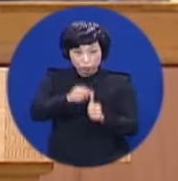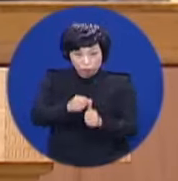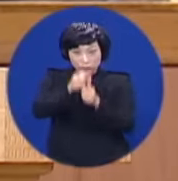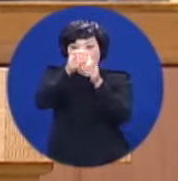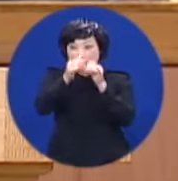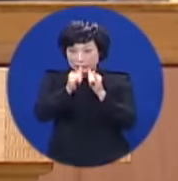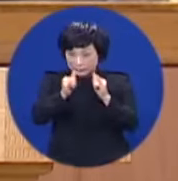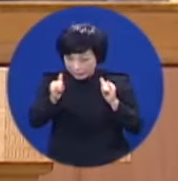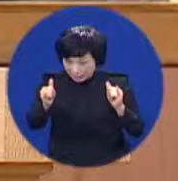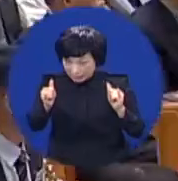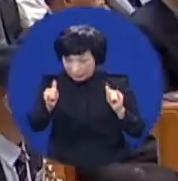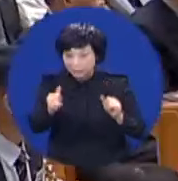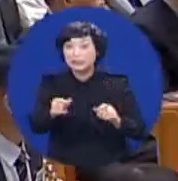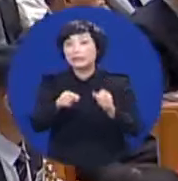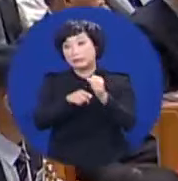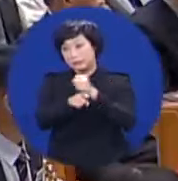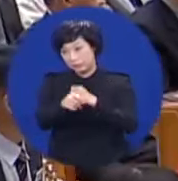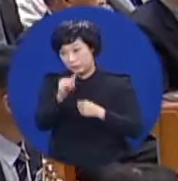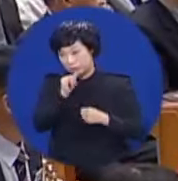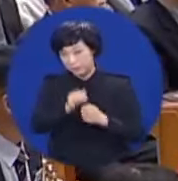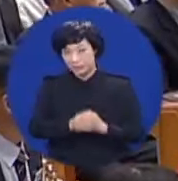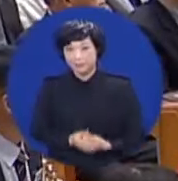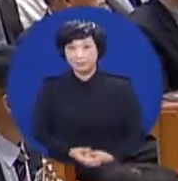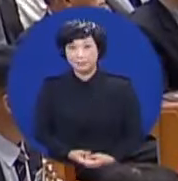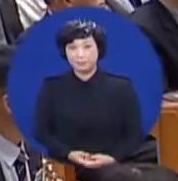구원할 자이심이니라.